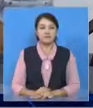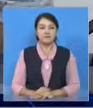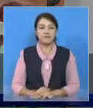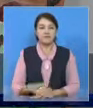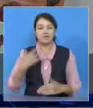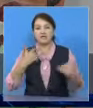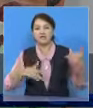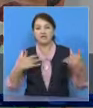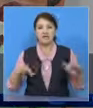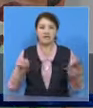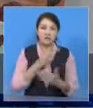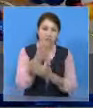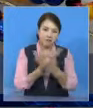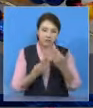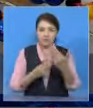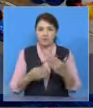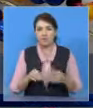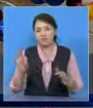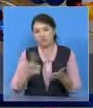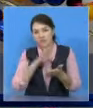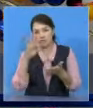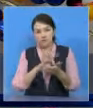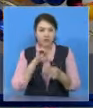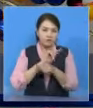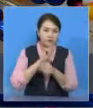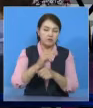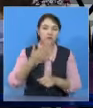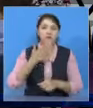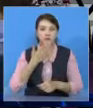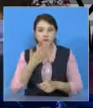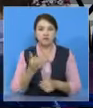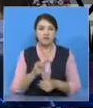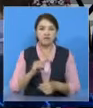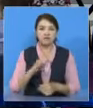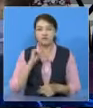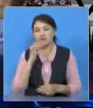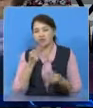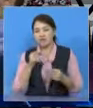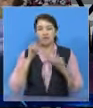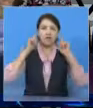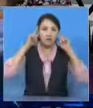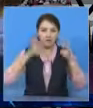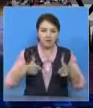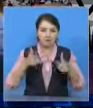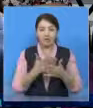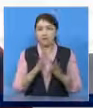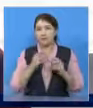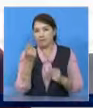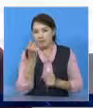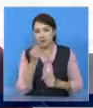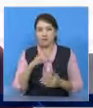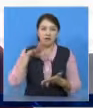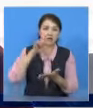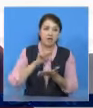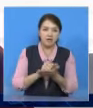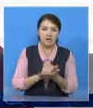Игра на домбре, рисование, основы кройки и шитья, изучение языков – основы финансовой грамотности. Это лишь малая часть